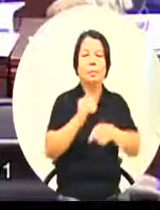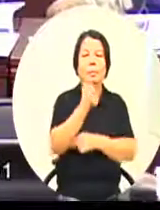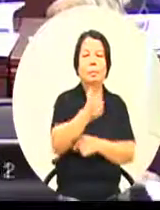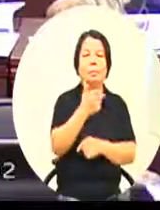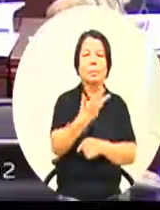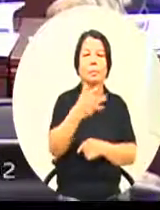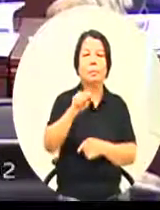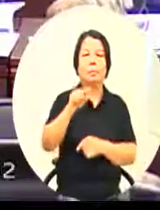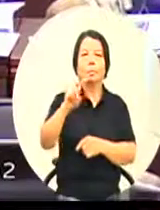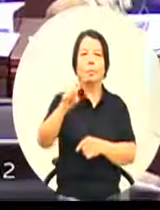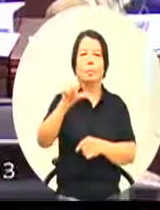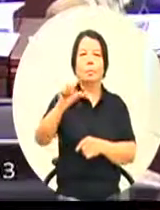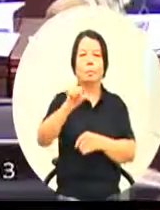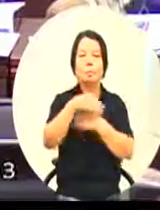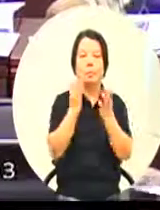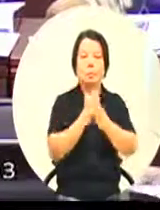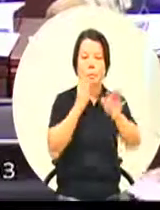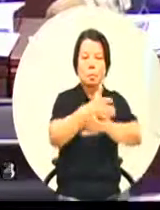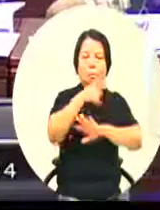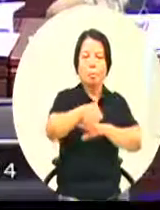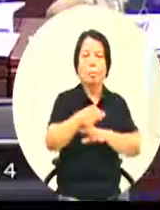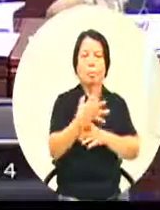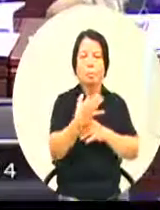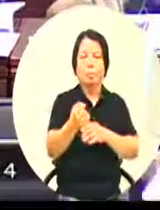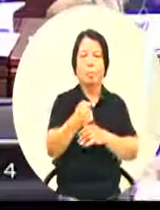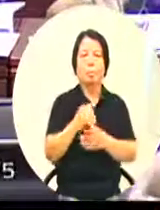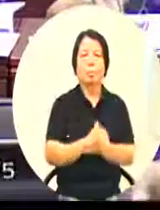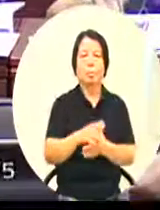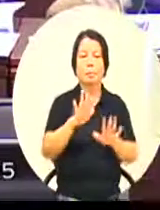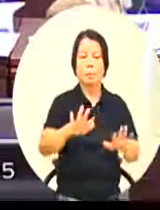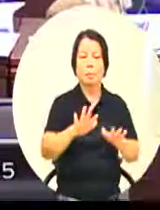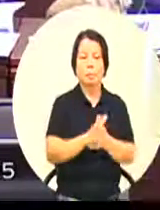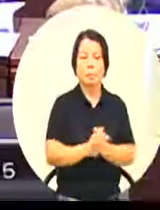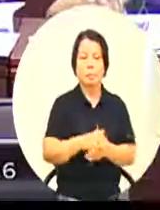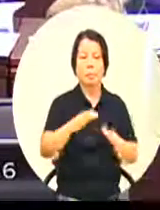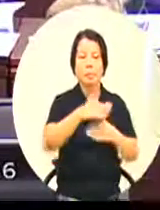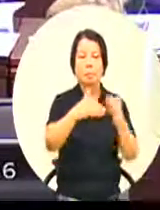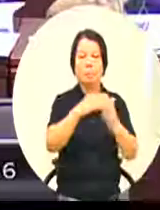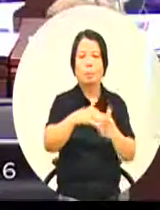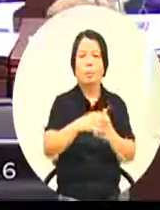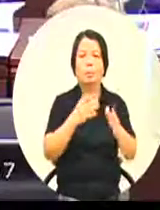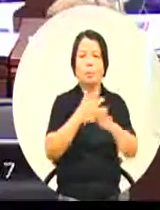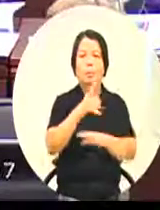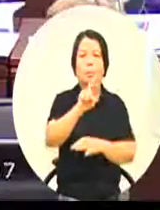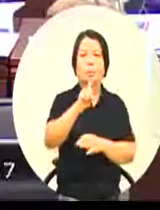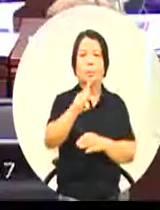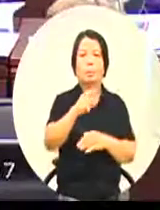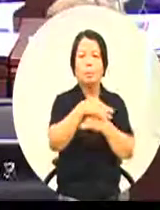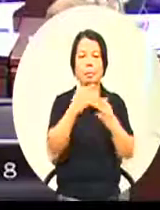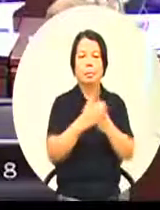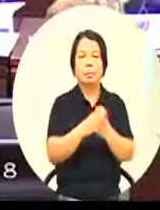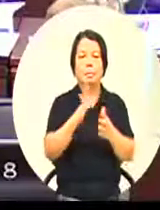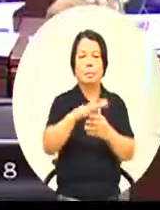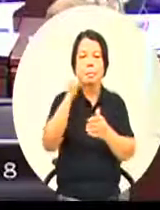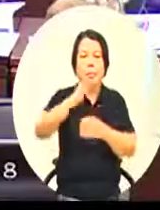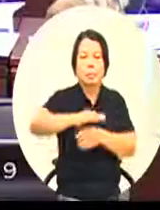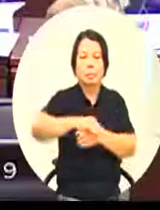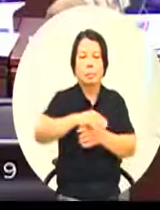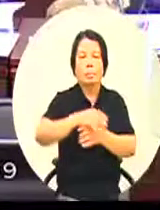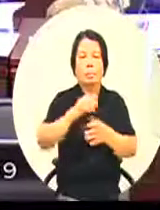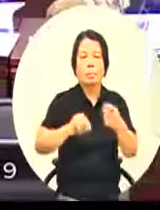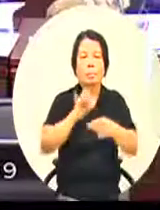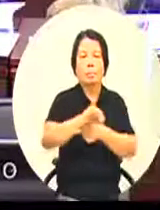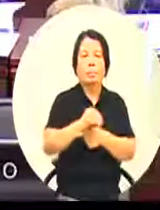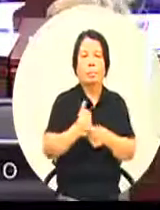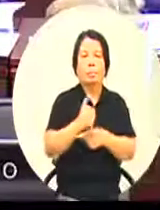58.15%，所以我们其实超过这个数字哦。那有11个学校没有达到55%的覆盖率，那今年就